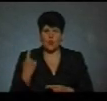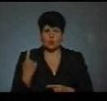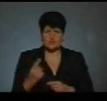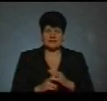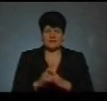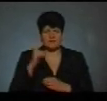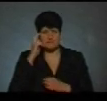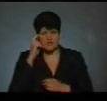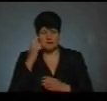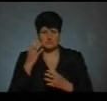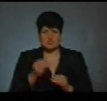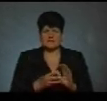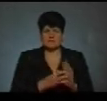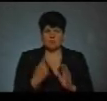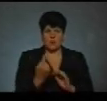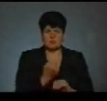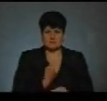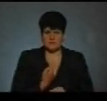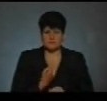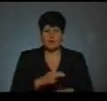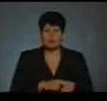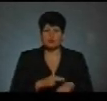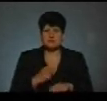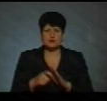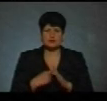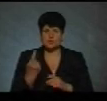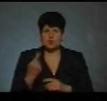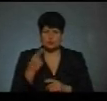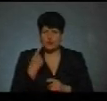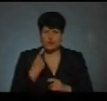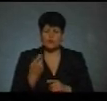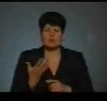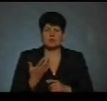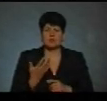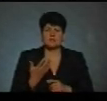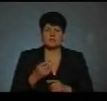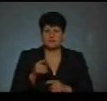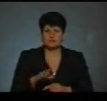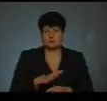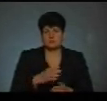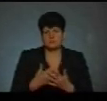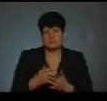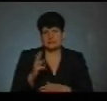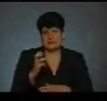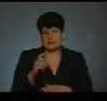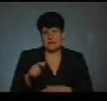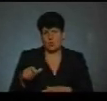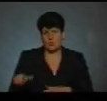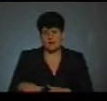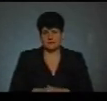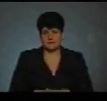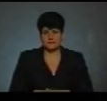церкві у Києві та ще 8 областях. Поліція Донеччини повідомляє, у Святогірському храмі перебувало близько 300 людей.